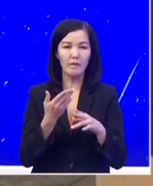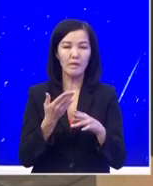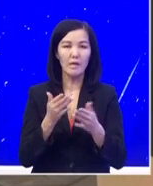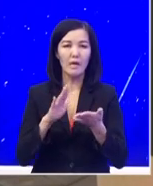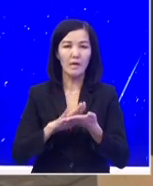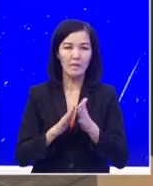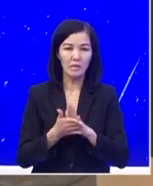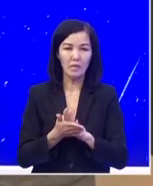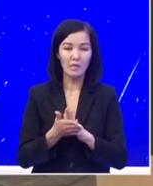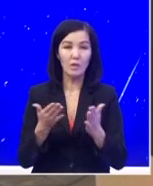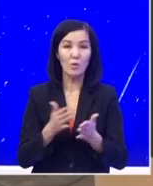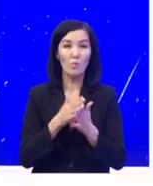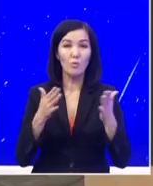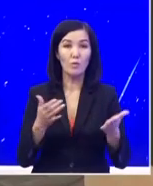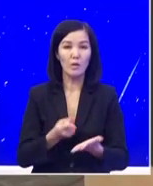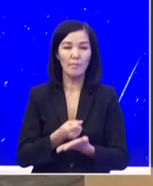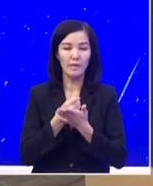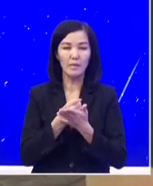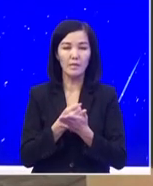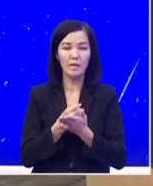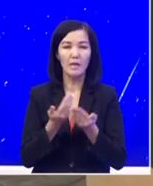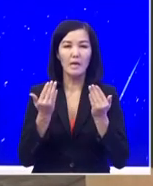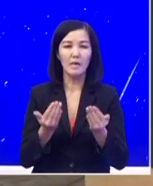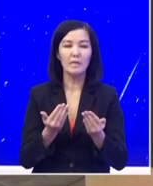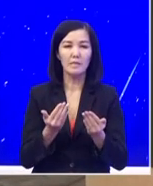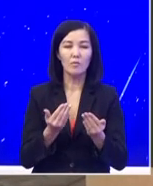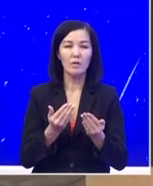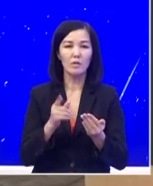үлкен поддержка болып отыр. Қазір уақытта